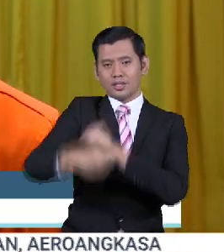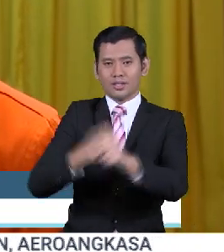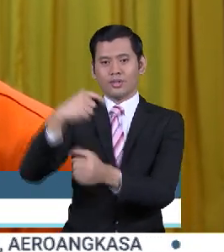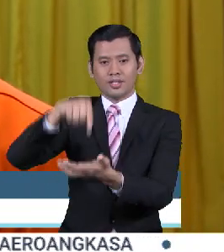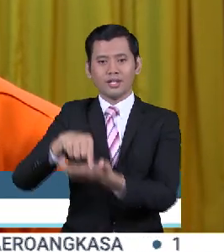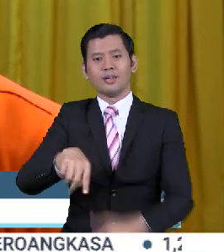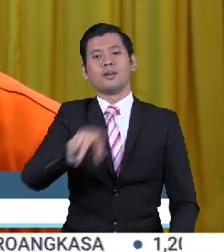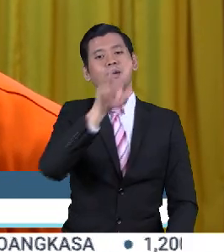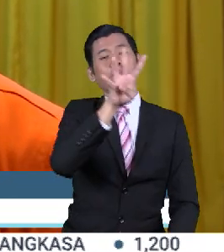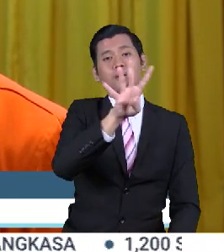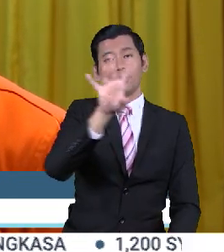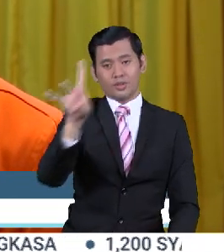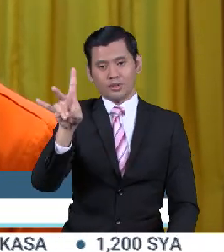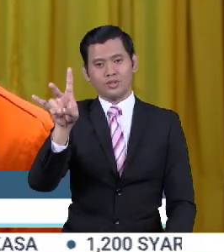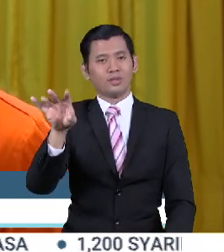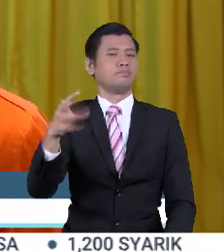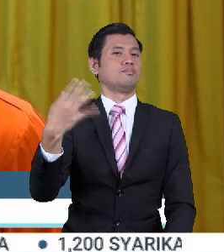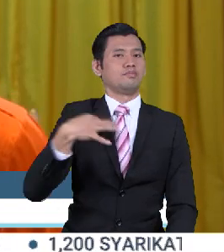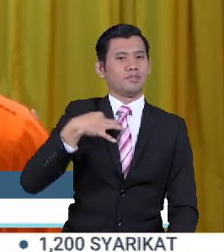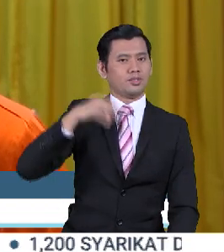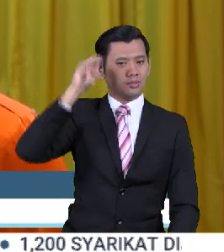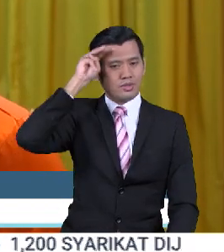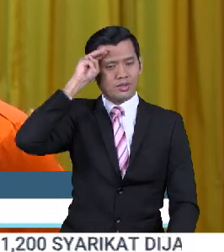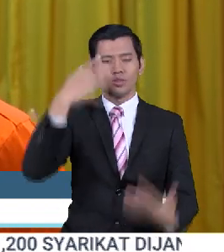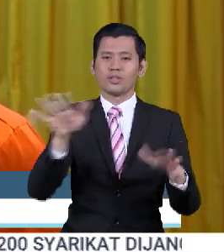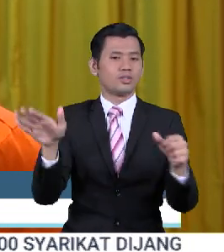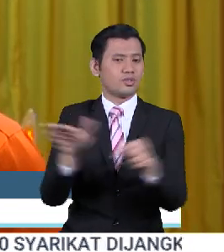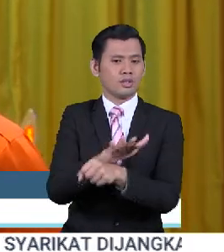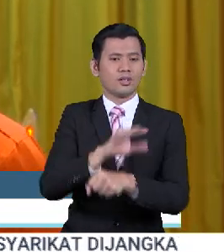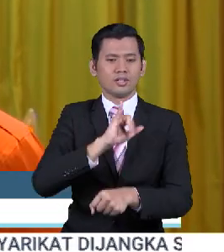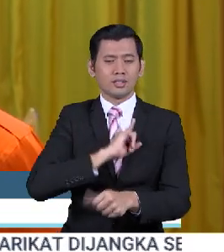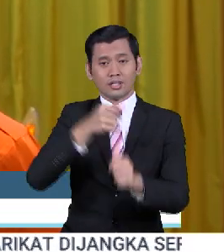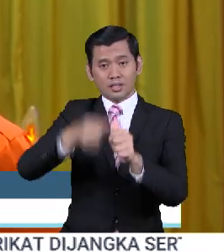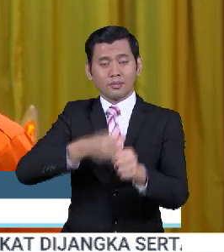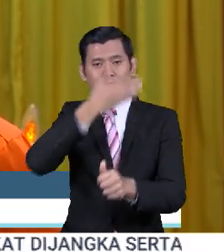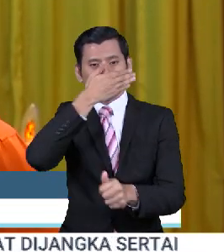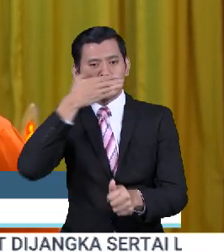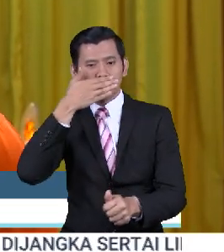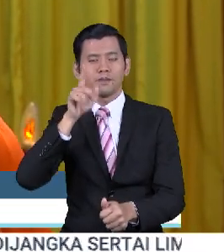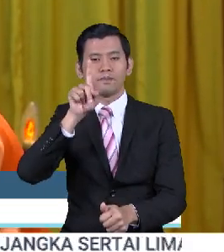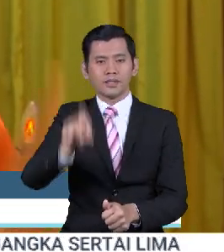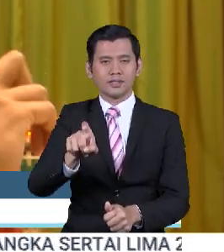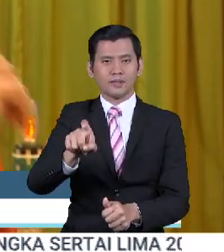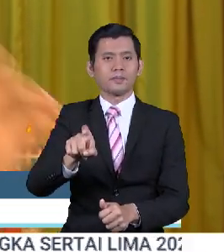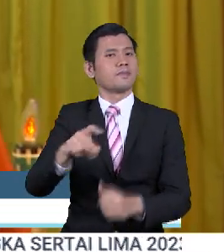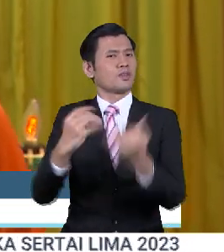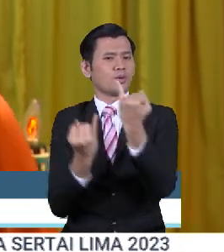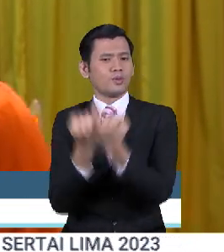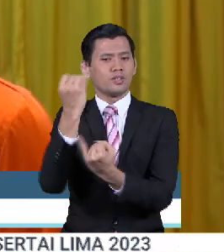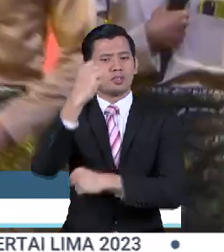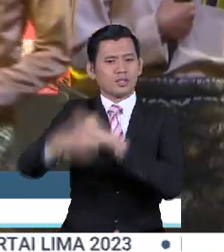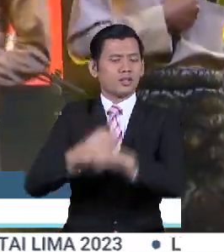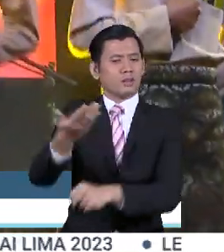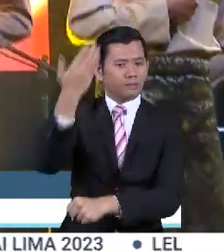jadi 46-47 helai baju raya. So saya cakap dengan mak saya, dah cukup. Sebab saya setiap kali puasa mesti badan turun. Baju-baju yang tahun-tahun lepas saya boleh